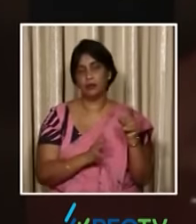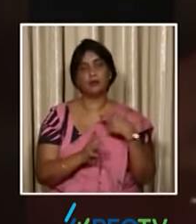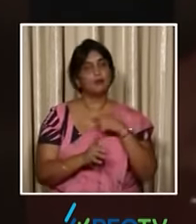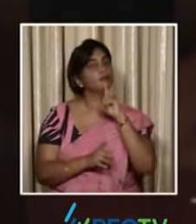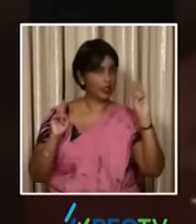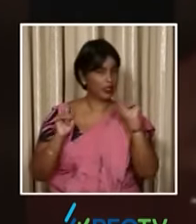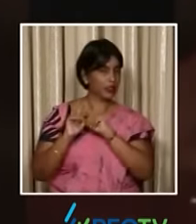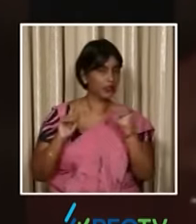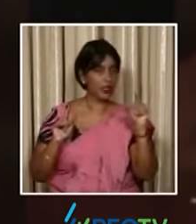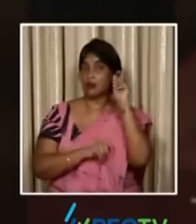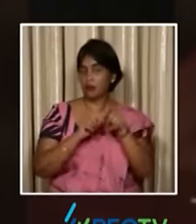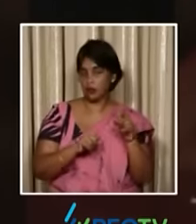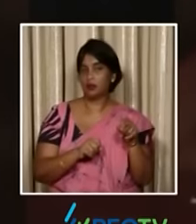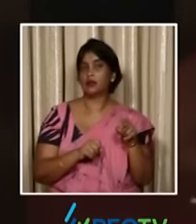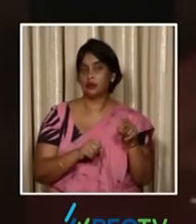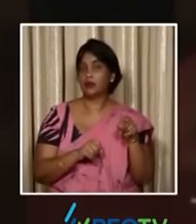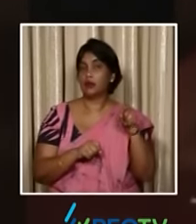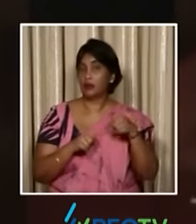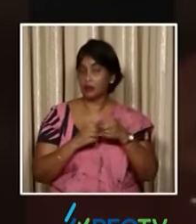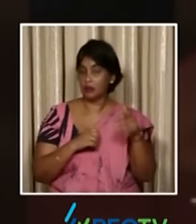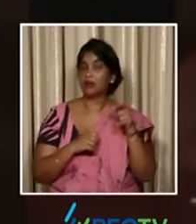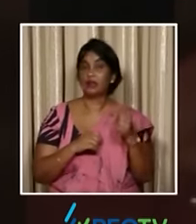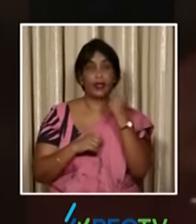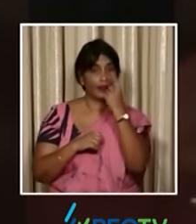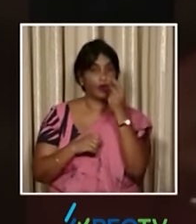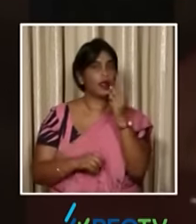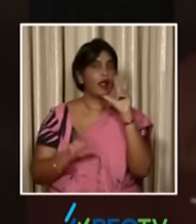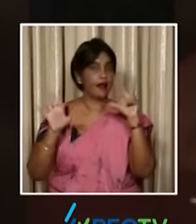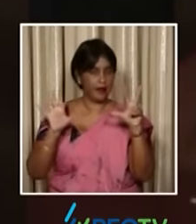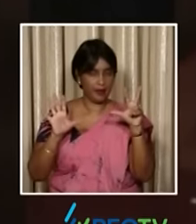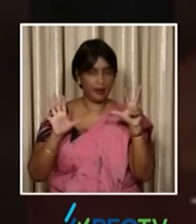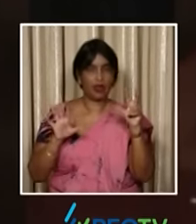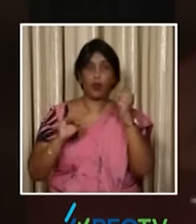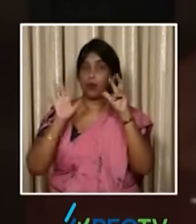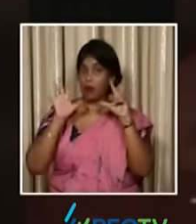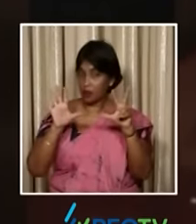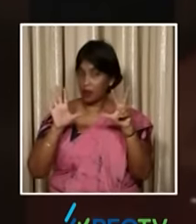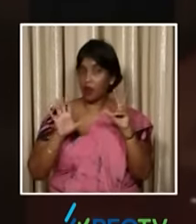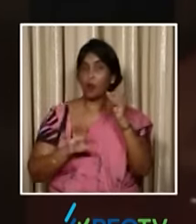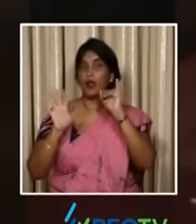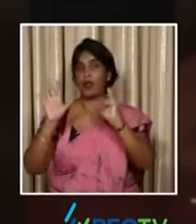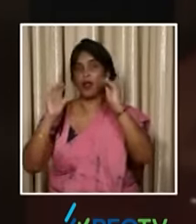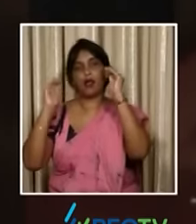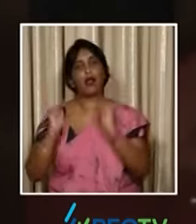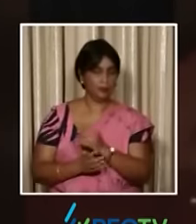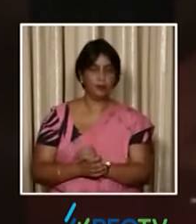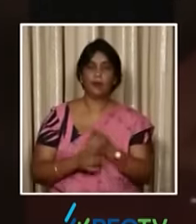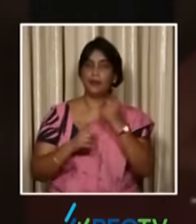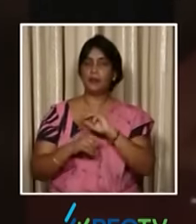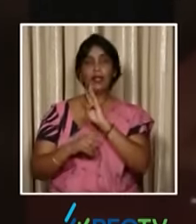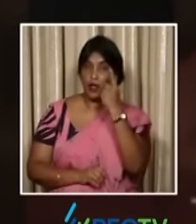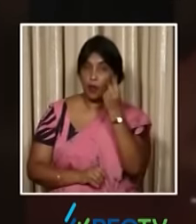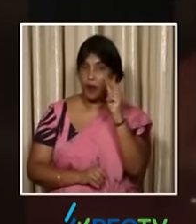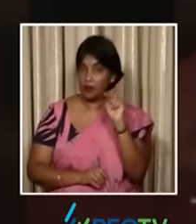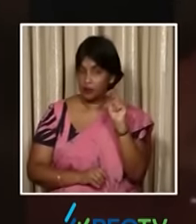යෝජනා කරලා තියෙනවා. 0.35 අතර වුන්ට දැන් අය කරන්න ඒකකයකට රුපියල් 8යි. ඒ රුපියල් 8 රුපියල් 6ක් කරන්න කියලා අපි යෝජනා කරලා තියෙනවා. 30යි